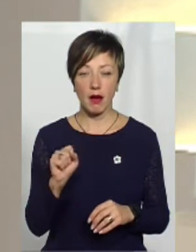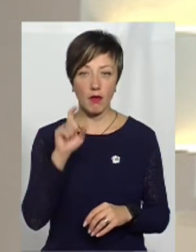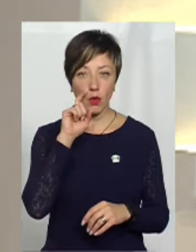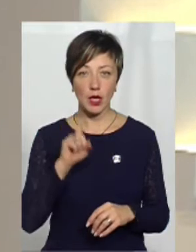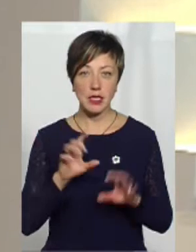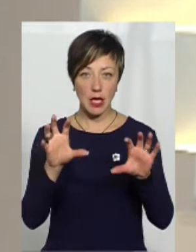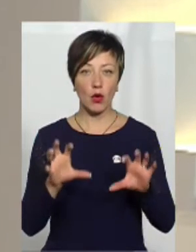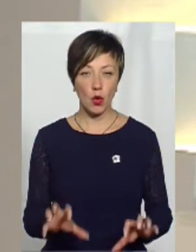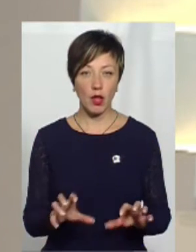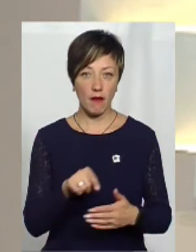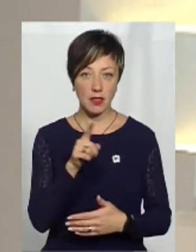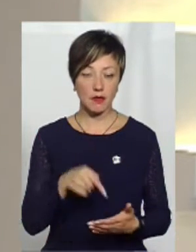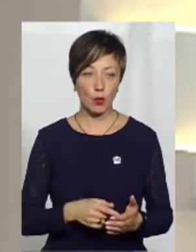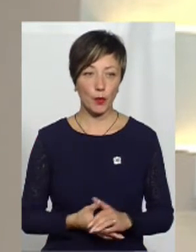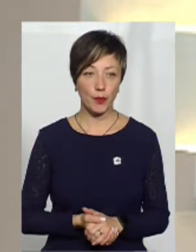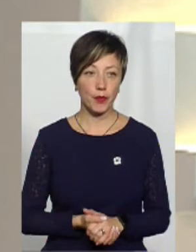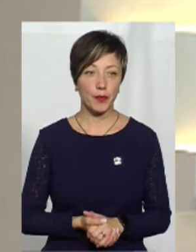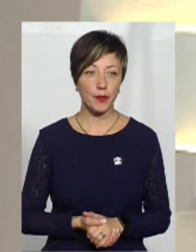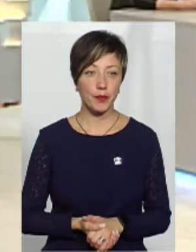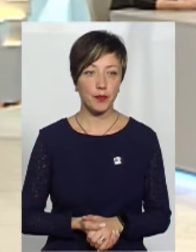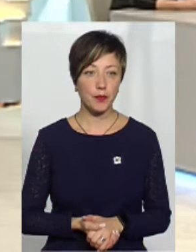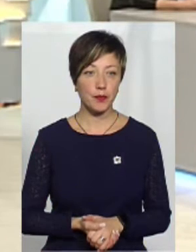в українське законодавство?